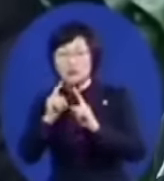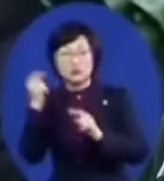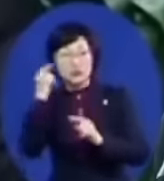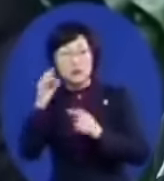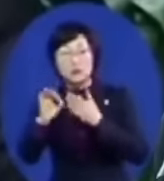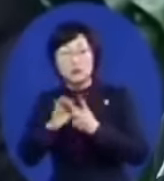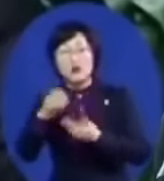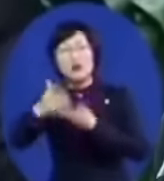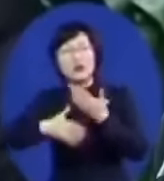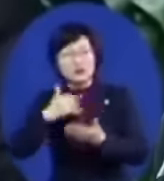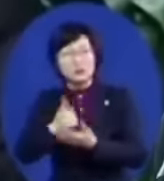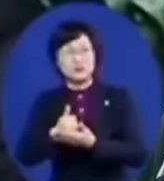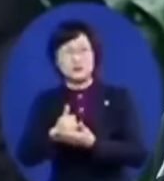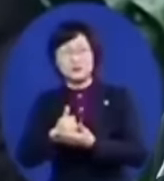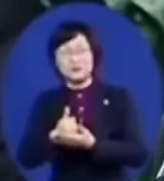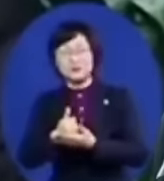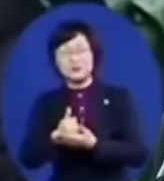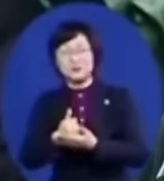하나님은